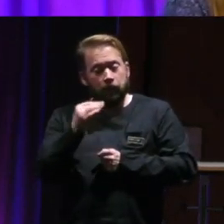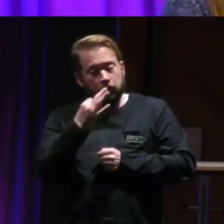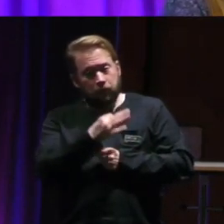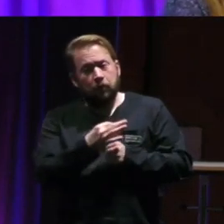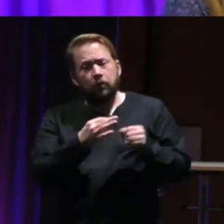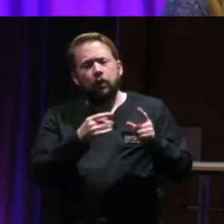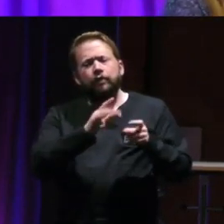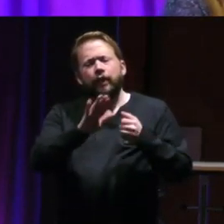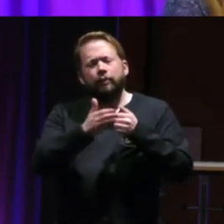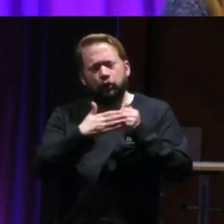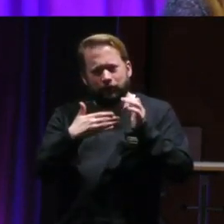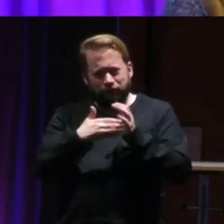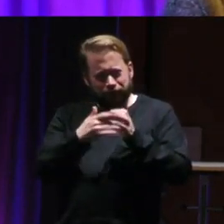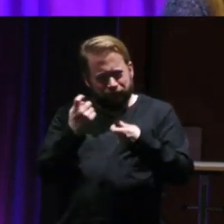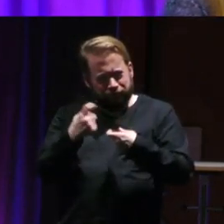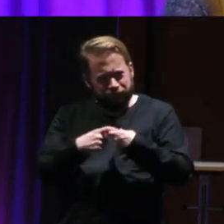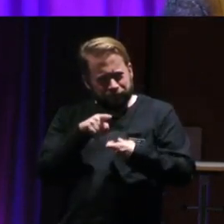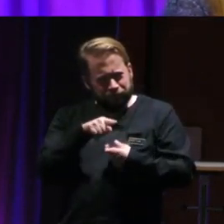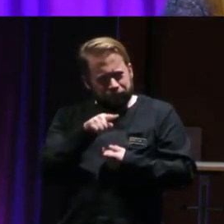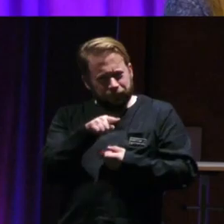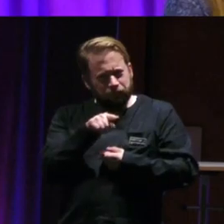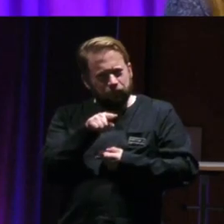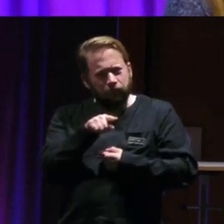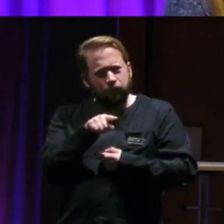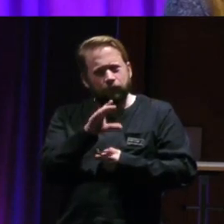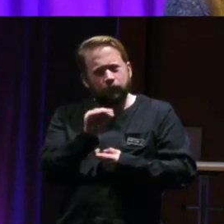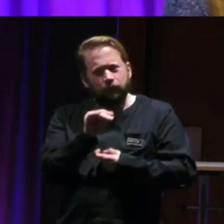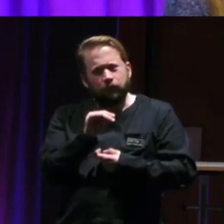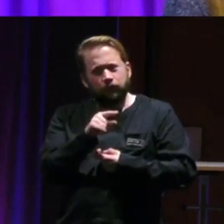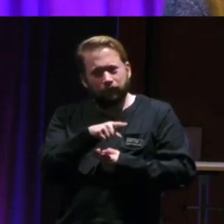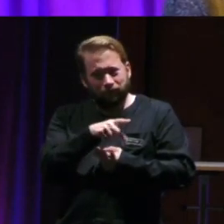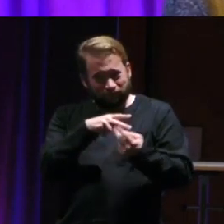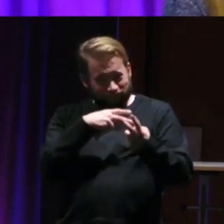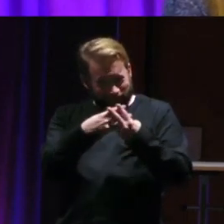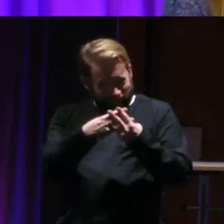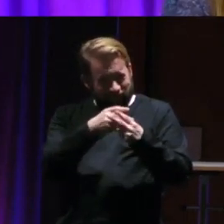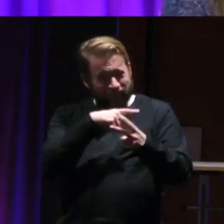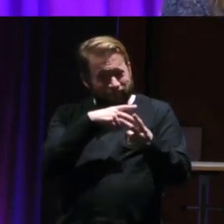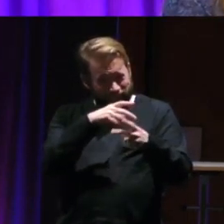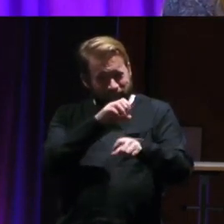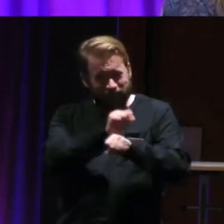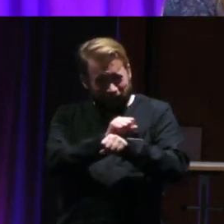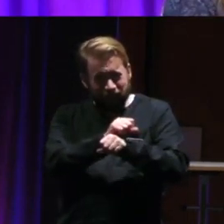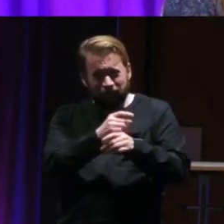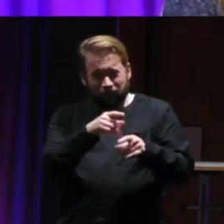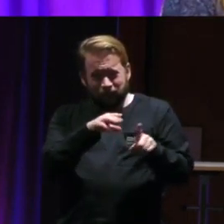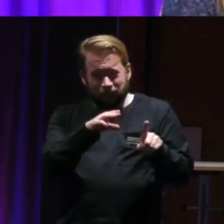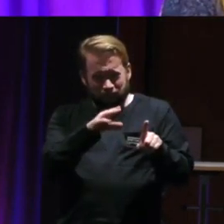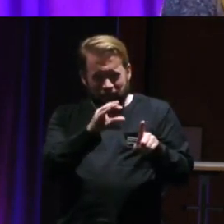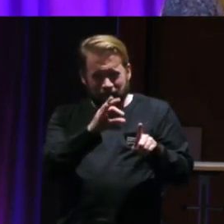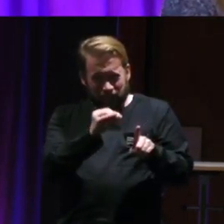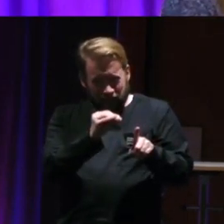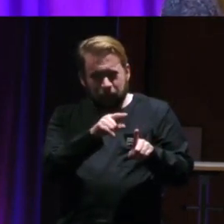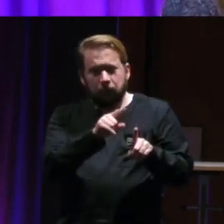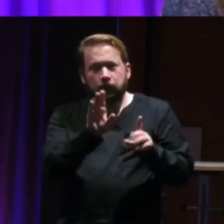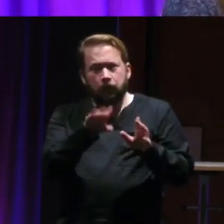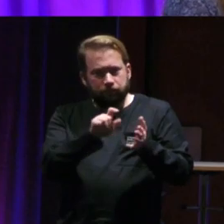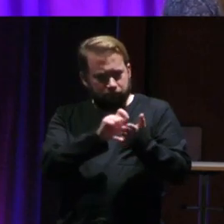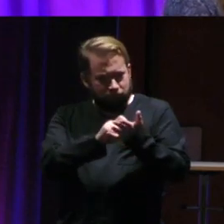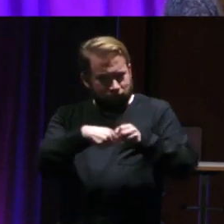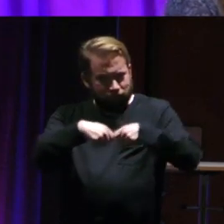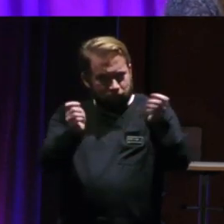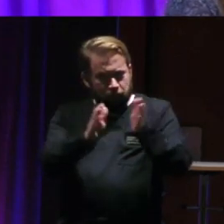go back to a little bit to when you were in prison, Masha, because you also wrote a book about. А почему мы не можем просить это поговорить?